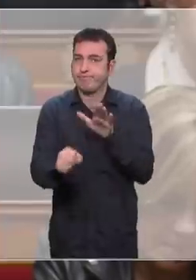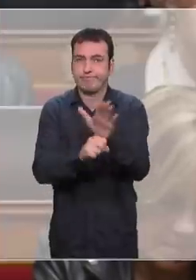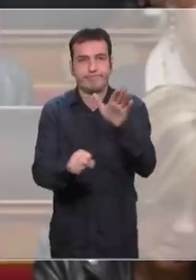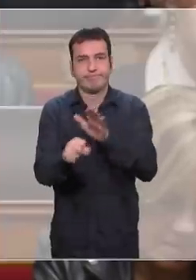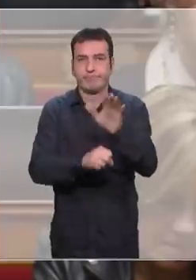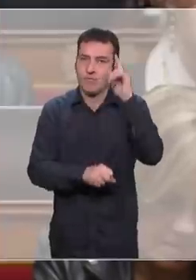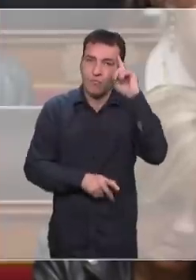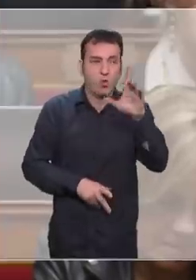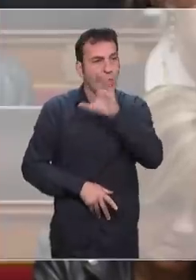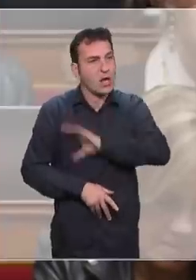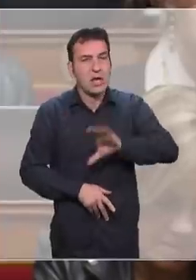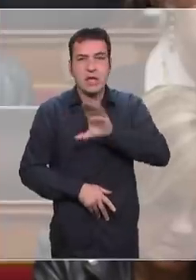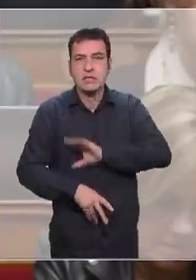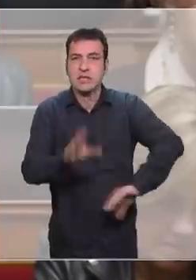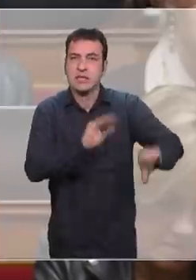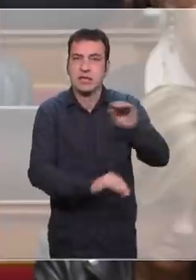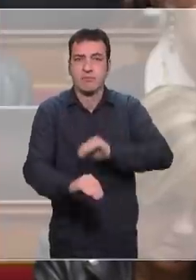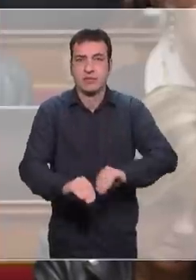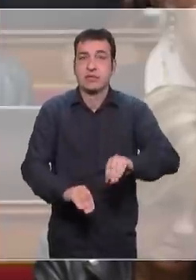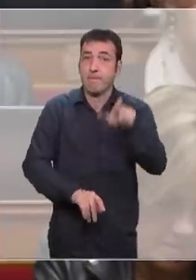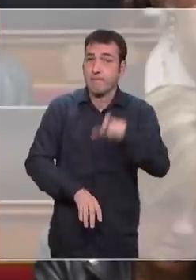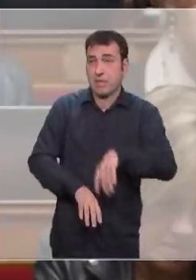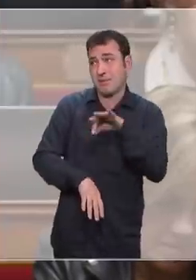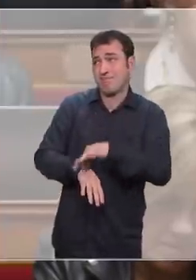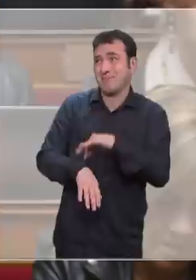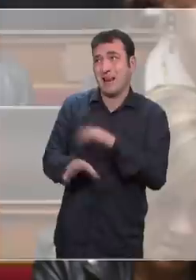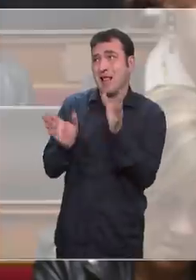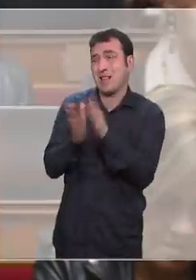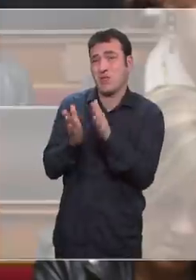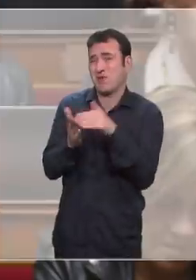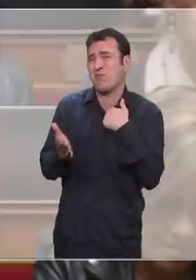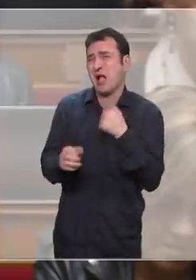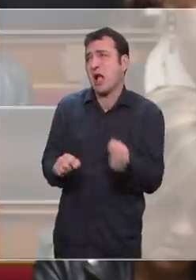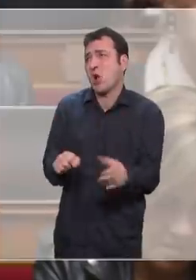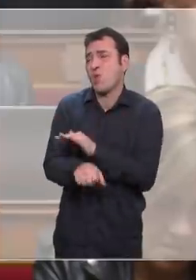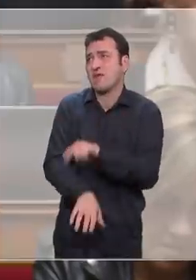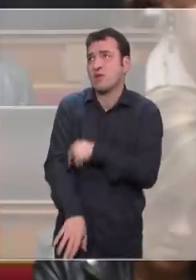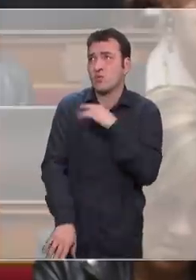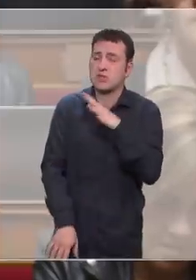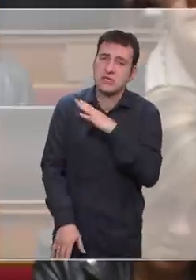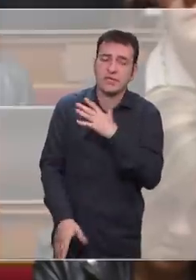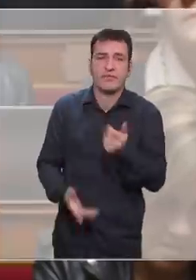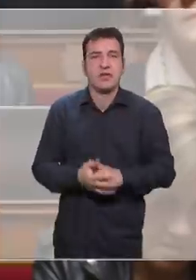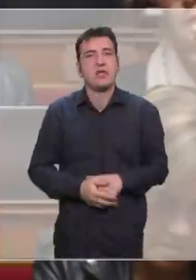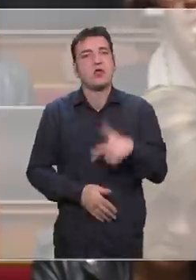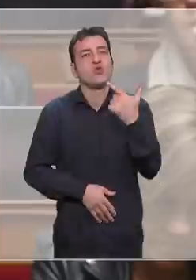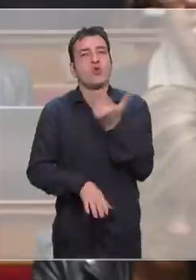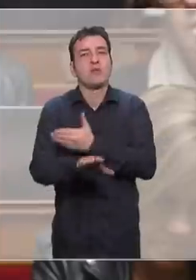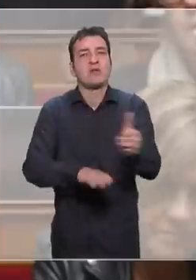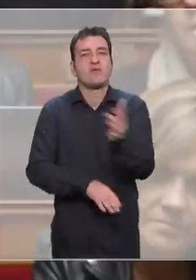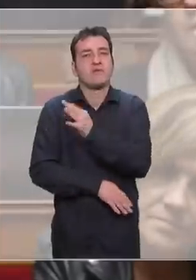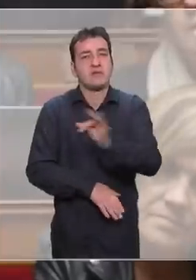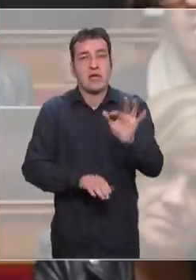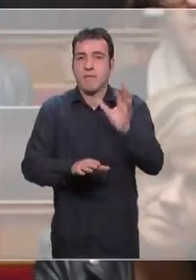essais thérapeutiques demandés par des patients souffrant de Covid long. Ce sont près de 2 millions de Français dans l'incapacité désormais de poursuivre